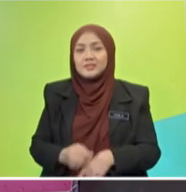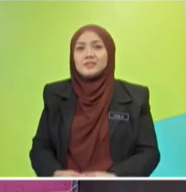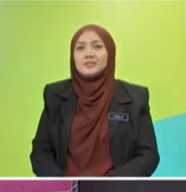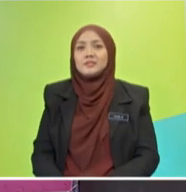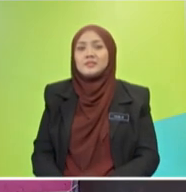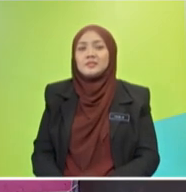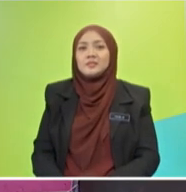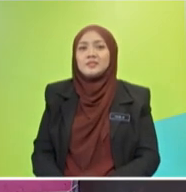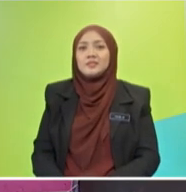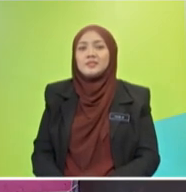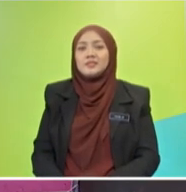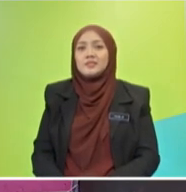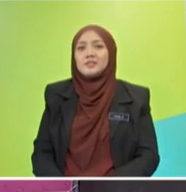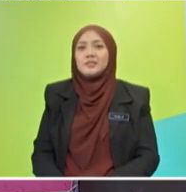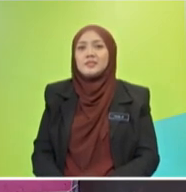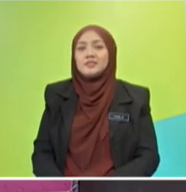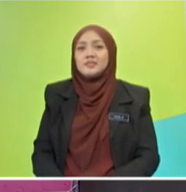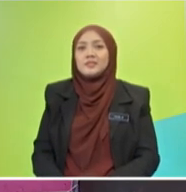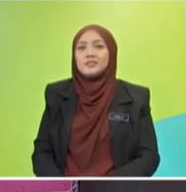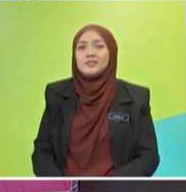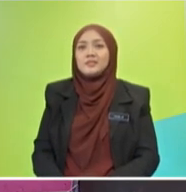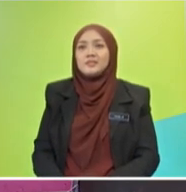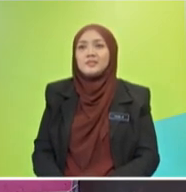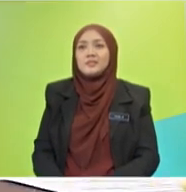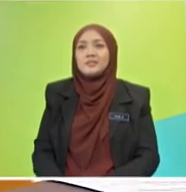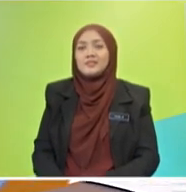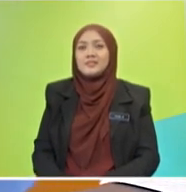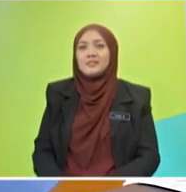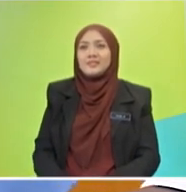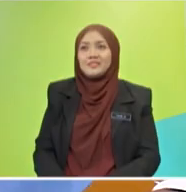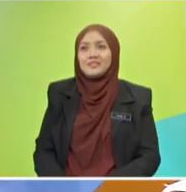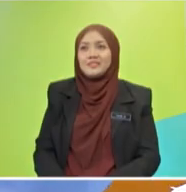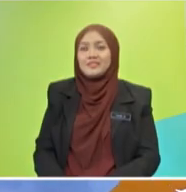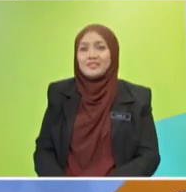tambah lagi tambah lagi Oke untuk software